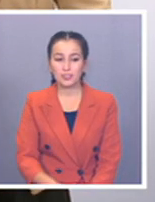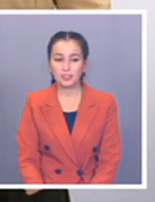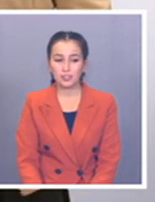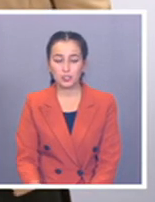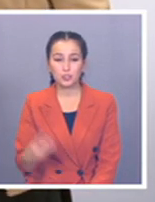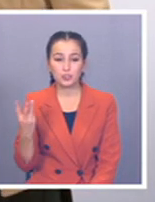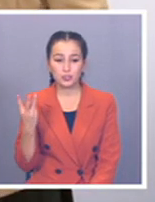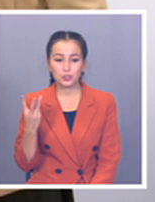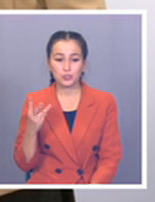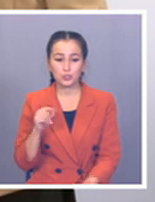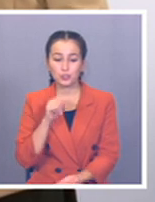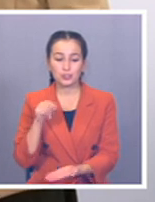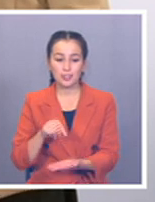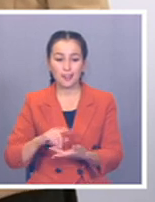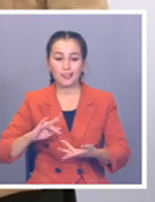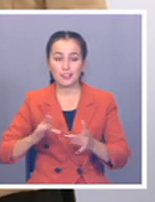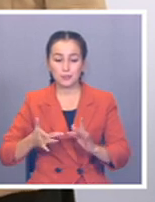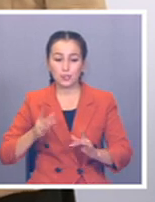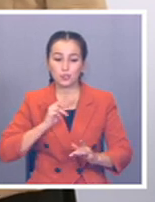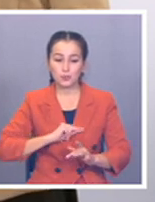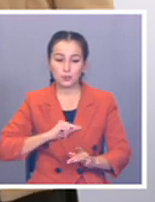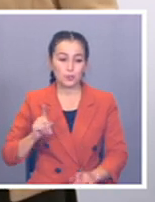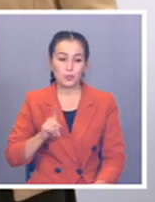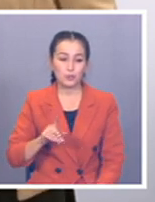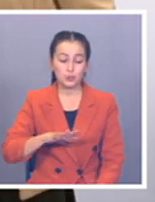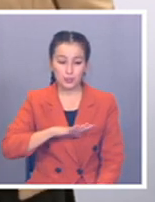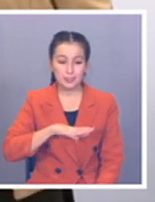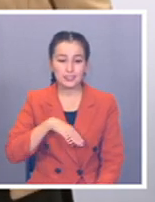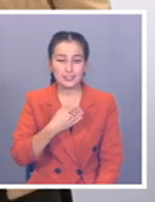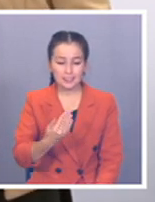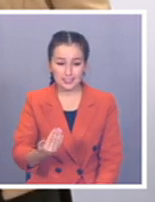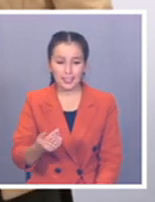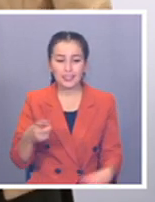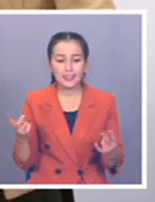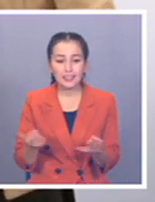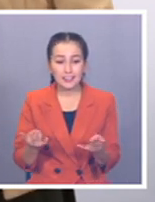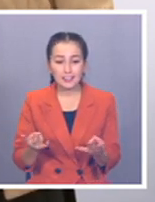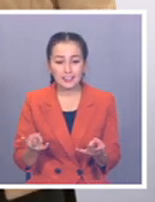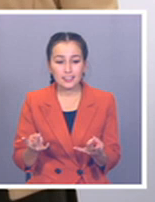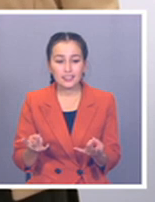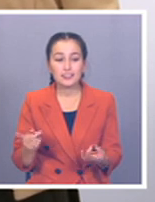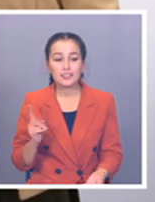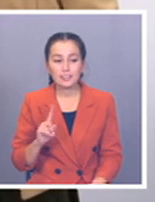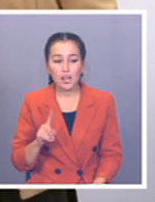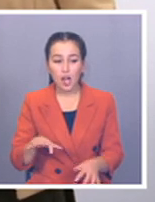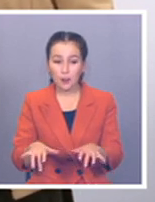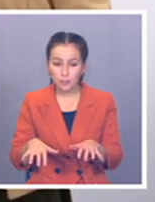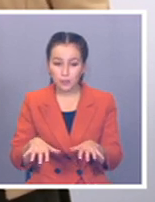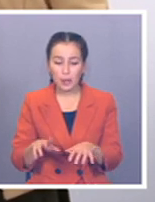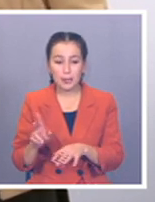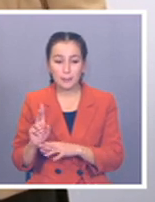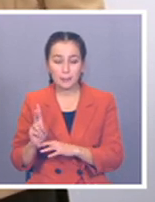Үшінші сұрақ. Интернетпен жұмыс жасау үшін сізге керек компьютер модем,